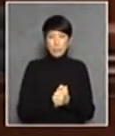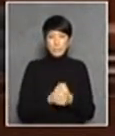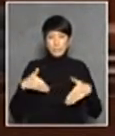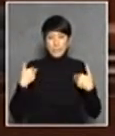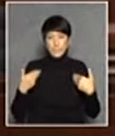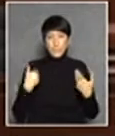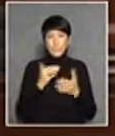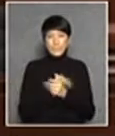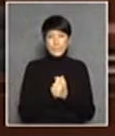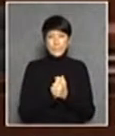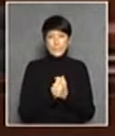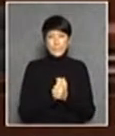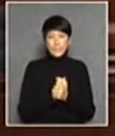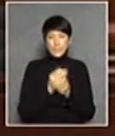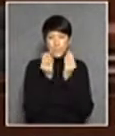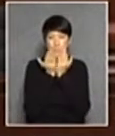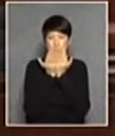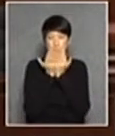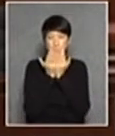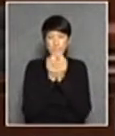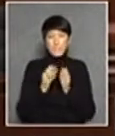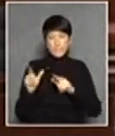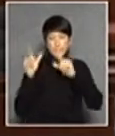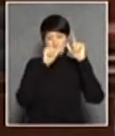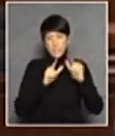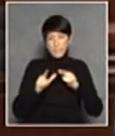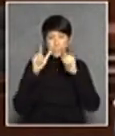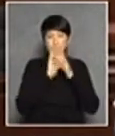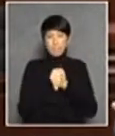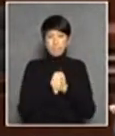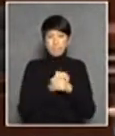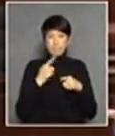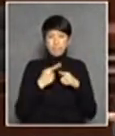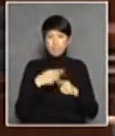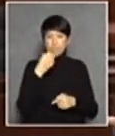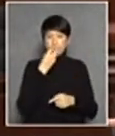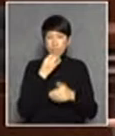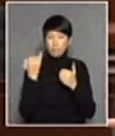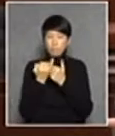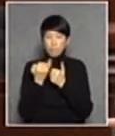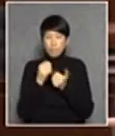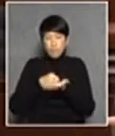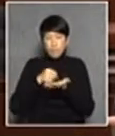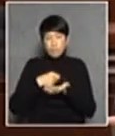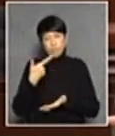啲嘅學習嘅生活。即係我覺得，其實香港嗰啲小學生已經太多功課。